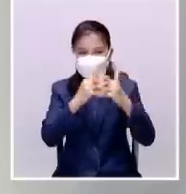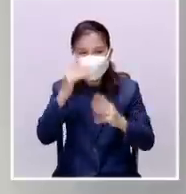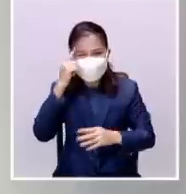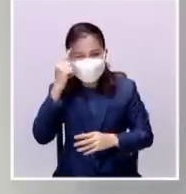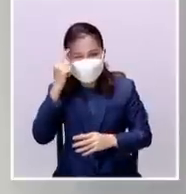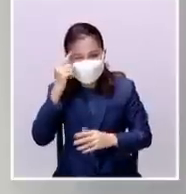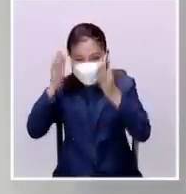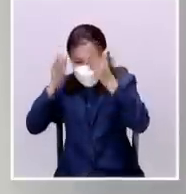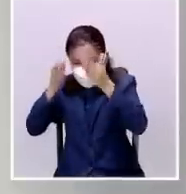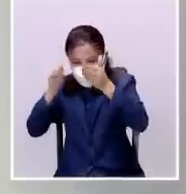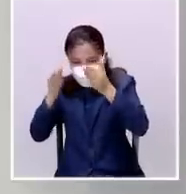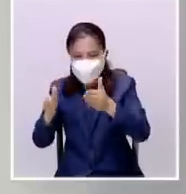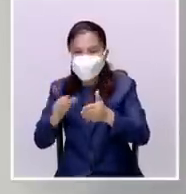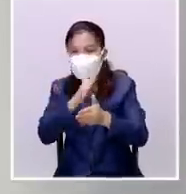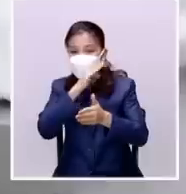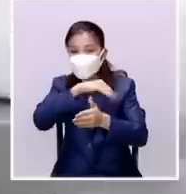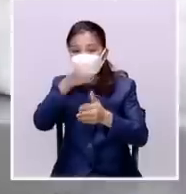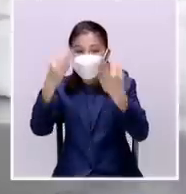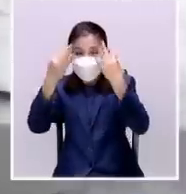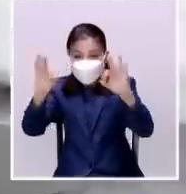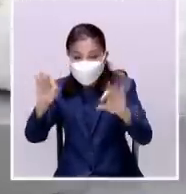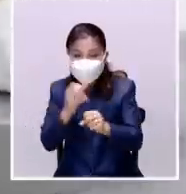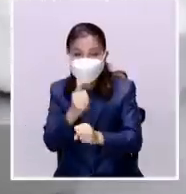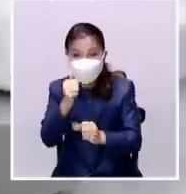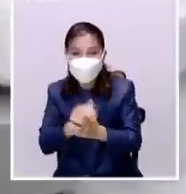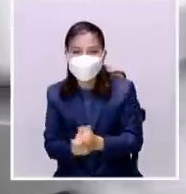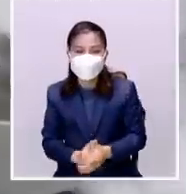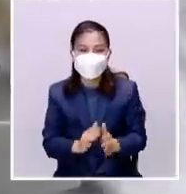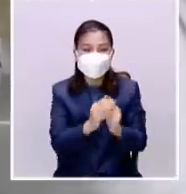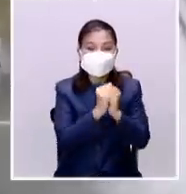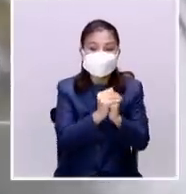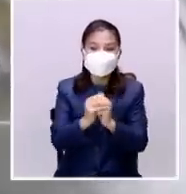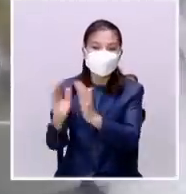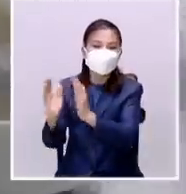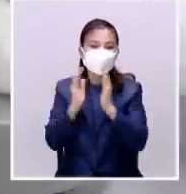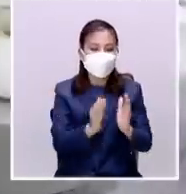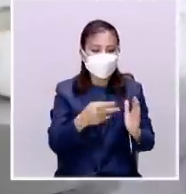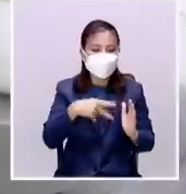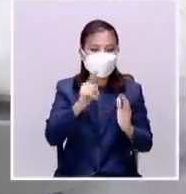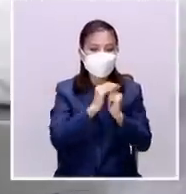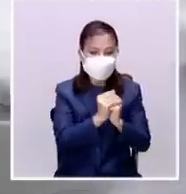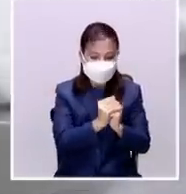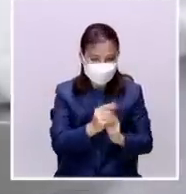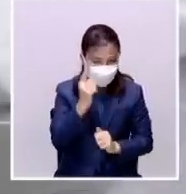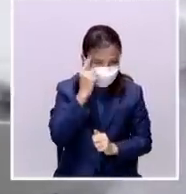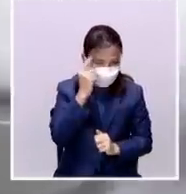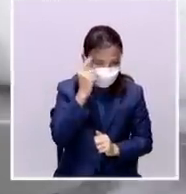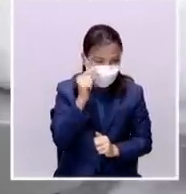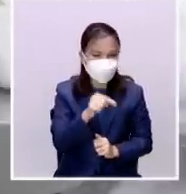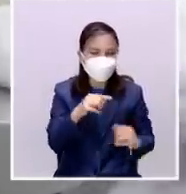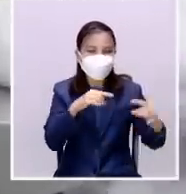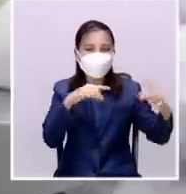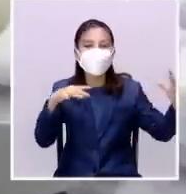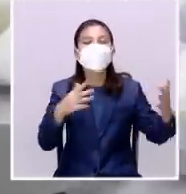ยพอเปิดฟรีปุ๊บเนี่ยทุกคนทำได้เนี่ยเดี๋ยวไปอยู่ในมือของจีนแล้วจีนจะเป็นผู้ที่ได้รับผลประโยชน์ตรงนี้มากกว่านั่นเองค่ะ